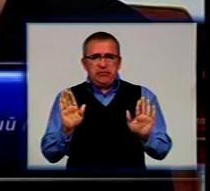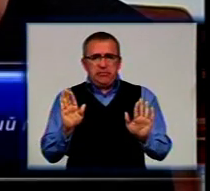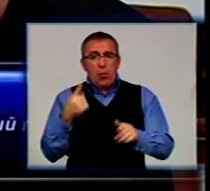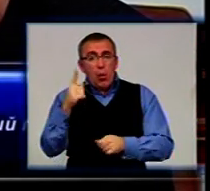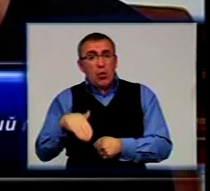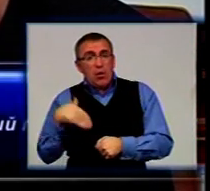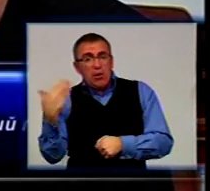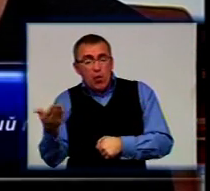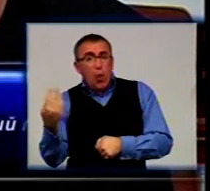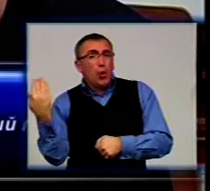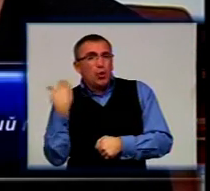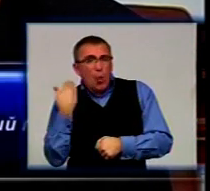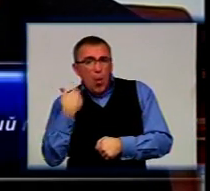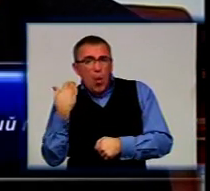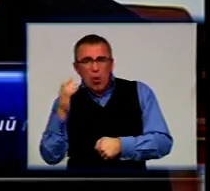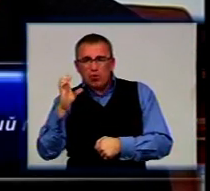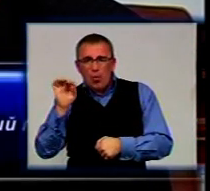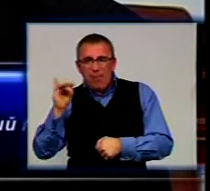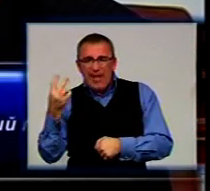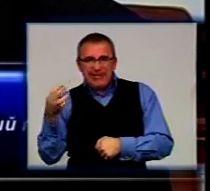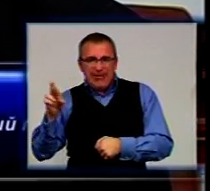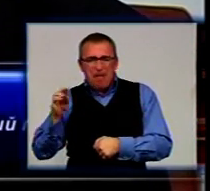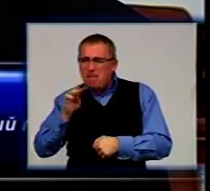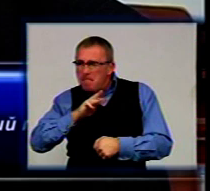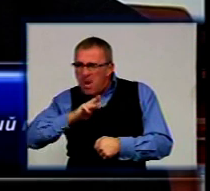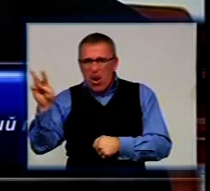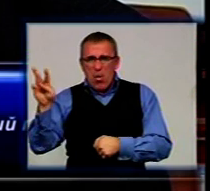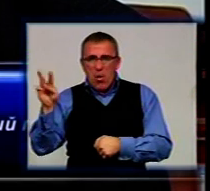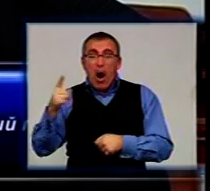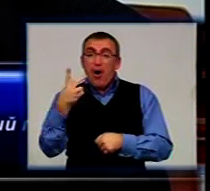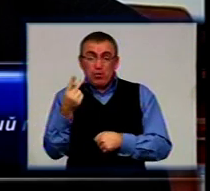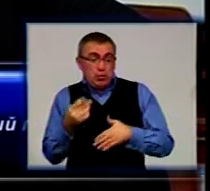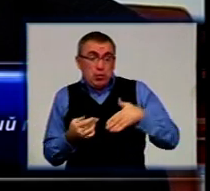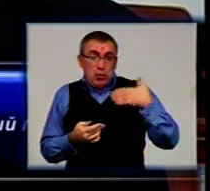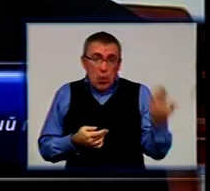нас долги по субвенції значительні, мільйонні. З іншої сторони,